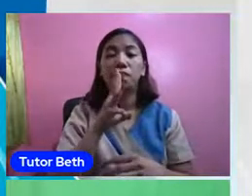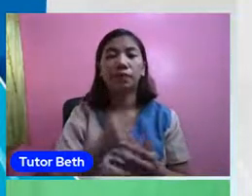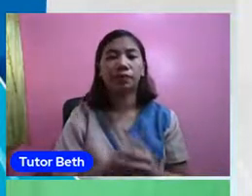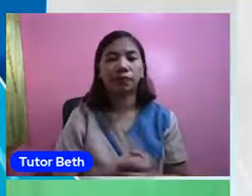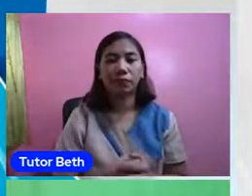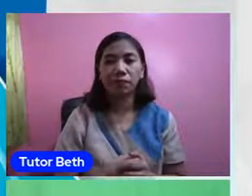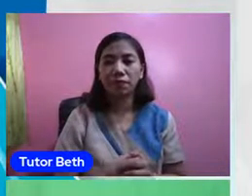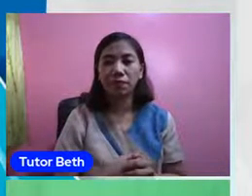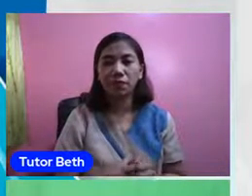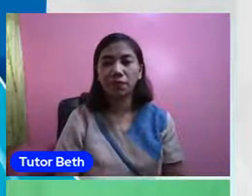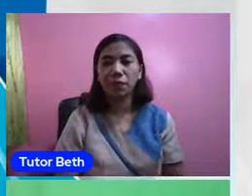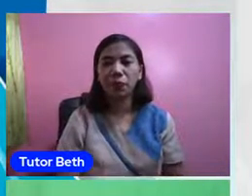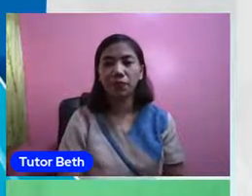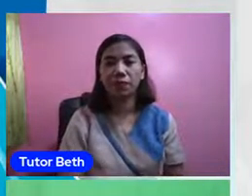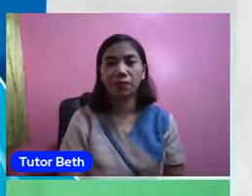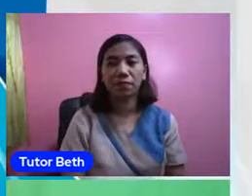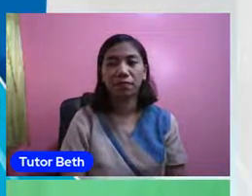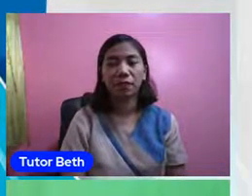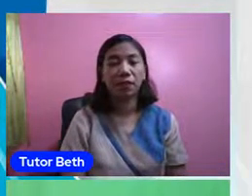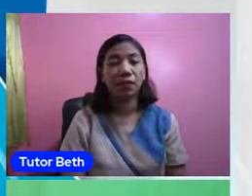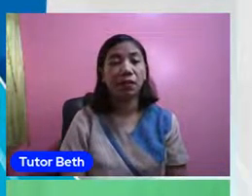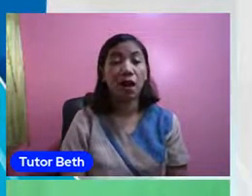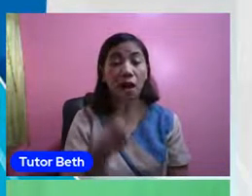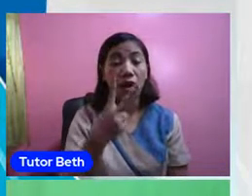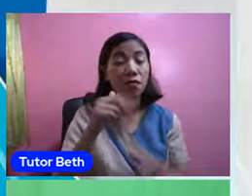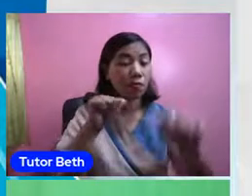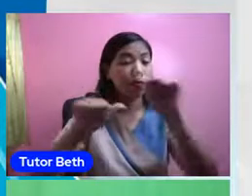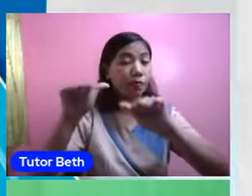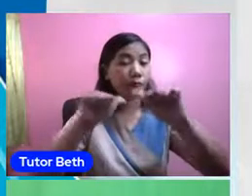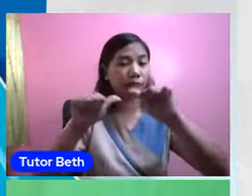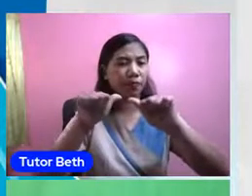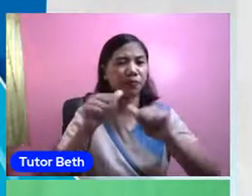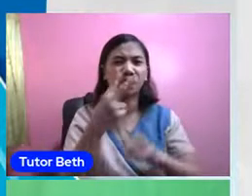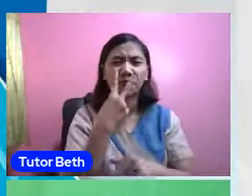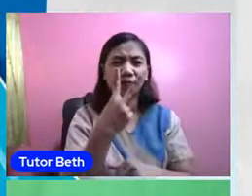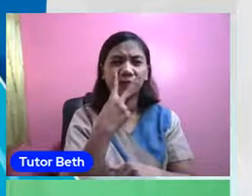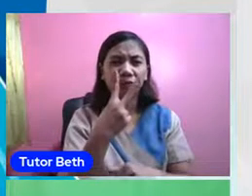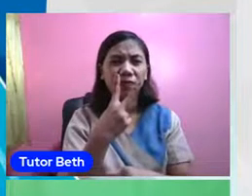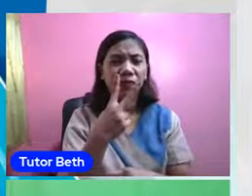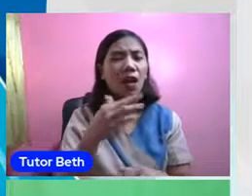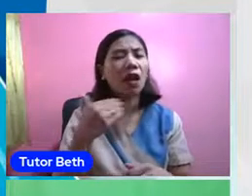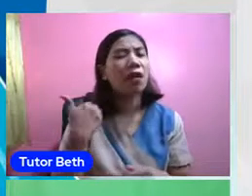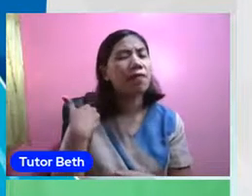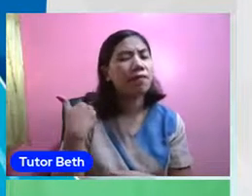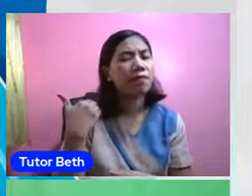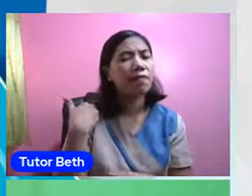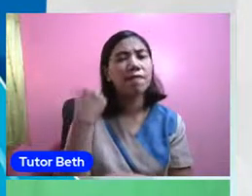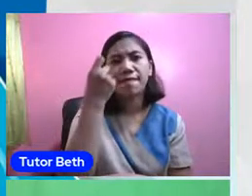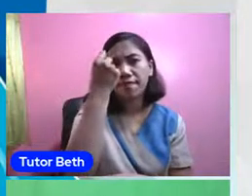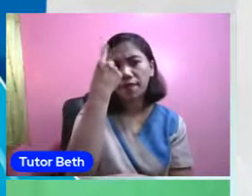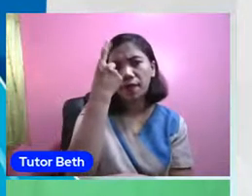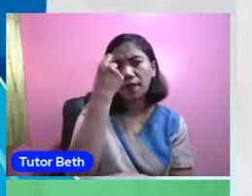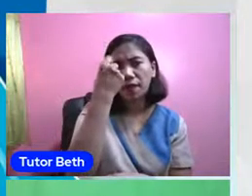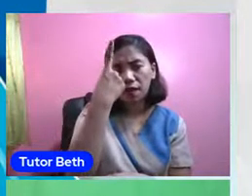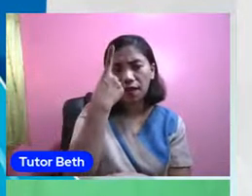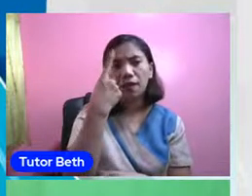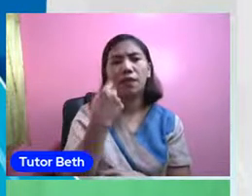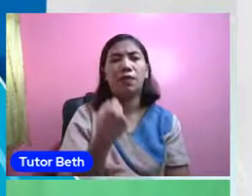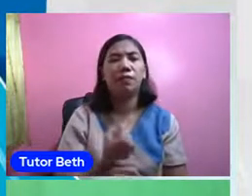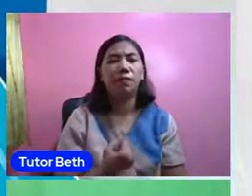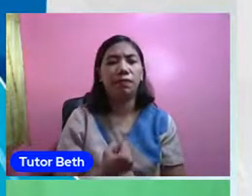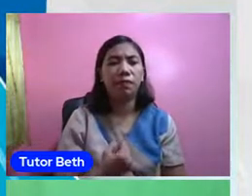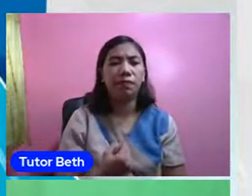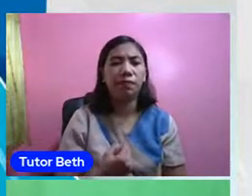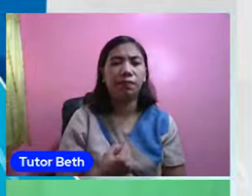maiklingkasan na yan, titignan natin kung meron kayong natandaan sa binahagi naming aralin para sa inyo.